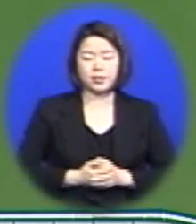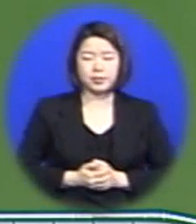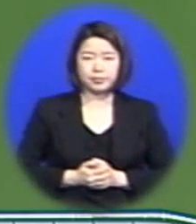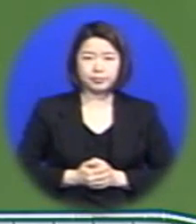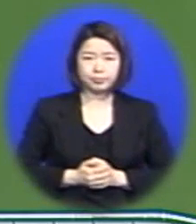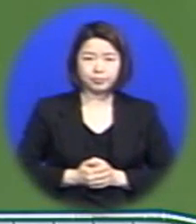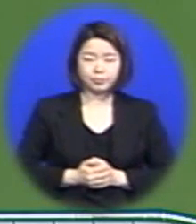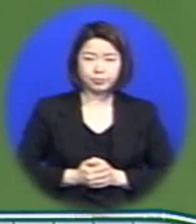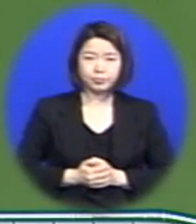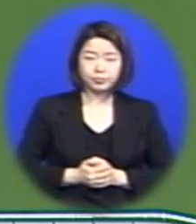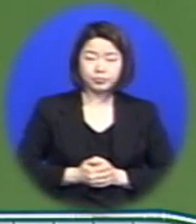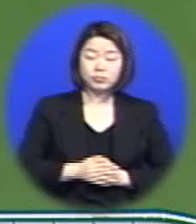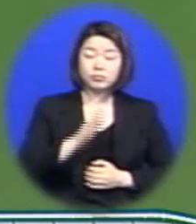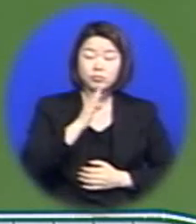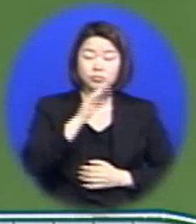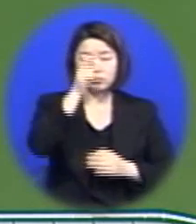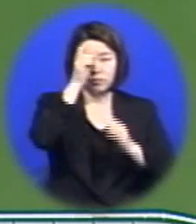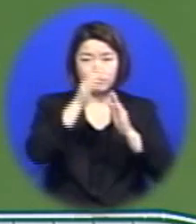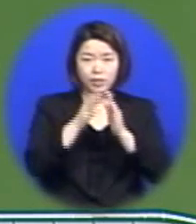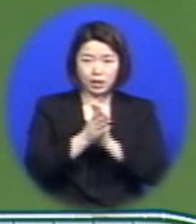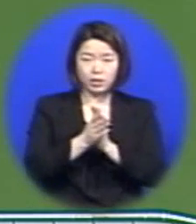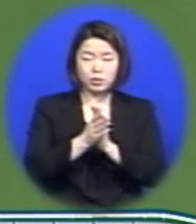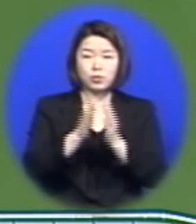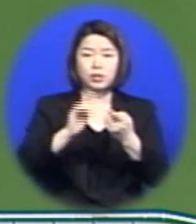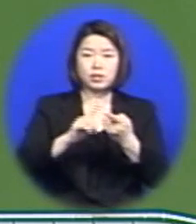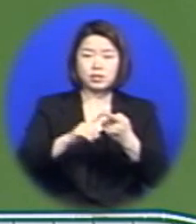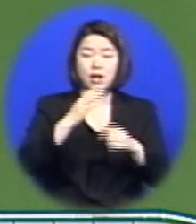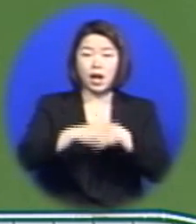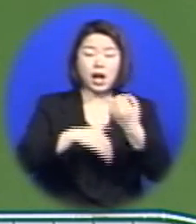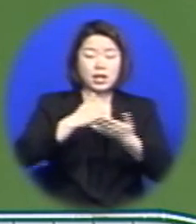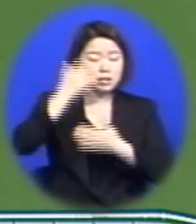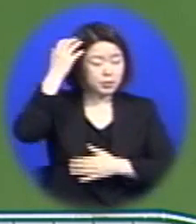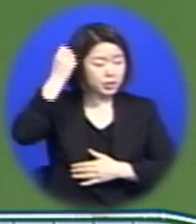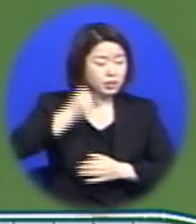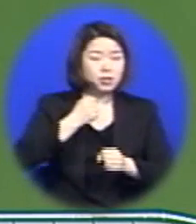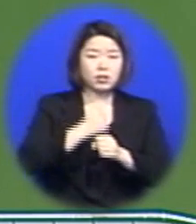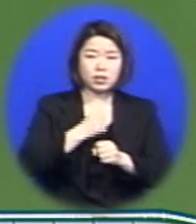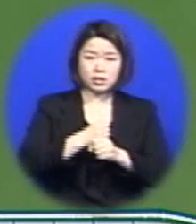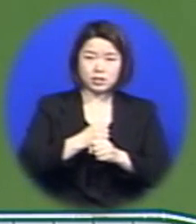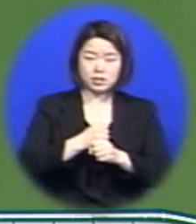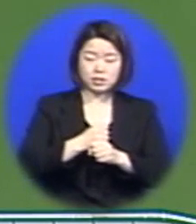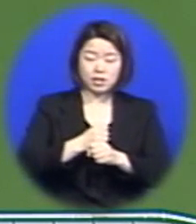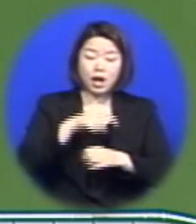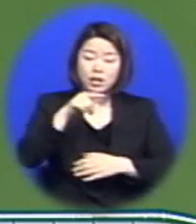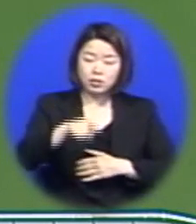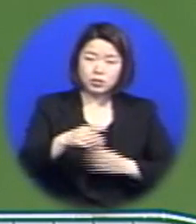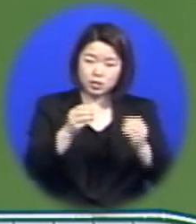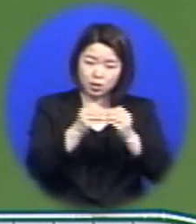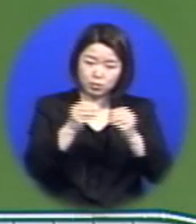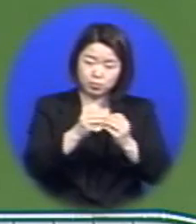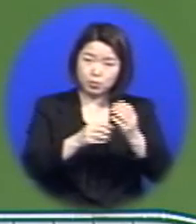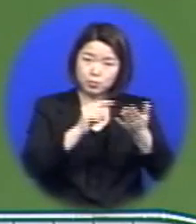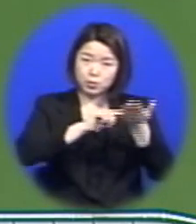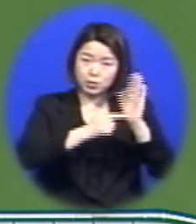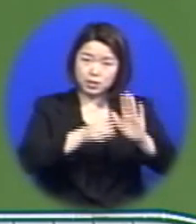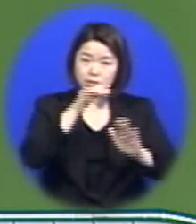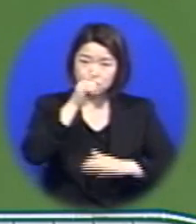겁니다 사실 기도를 하나님이 기억하 하는 것이라고 그렇게 표현을